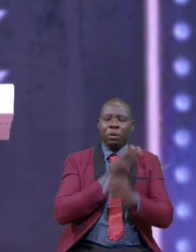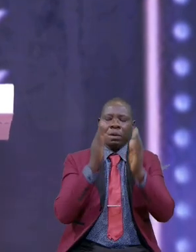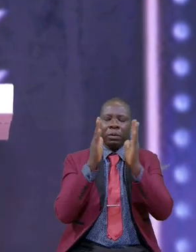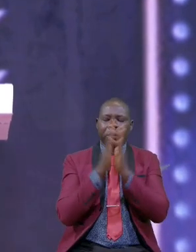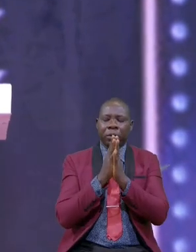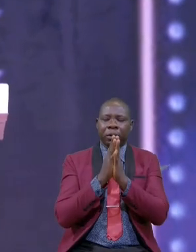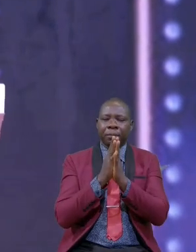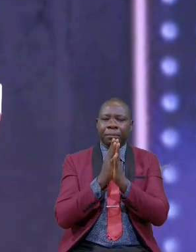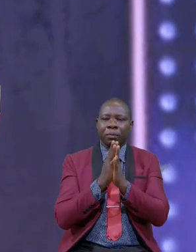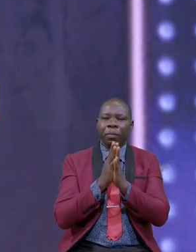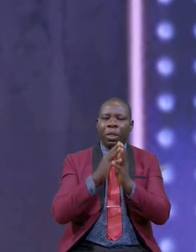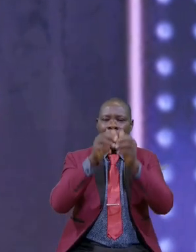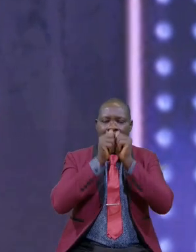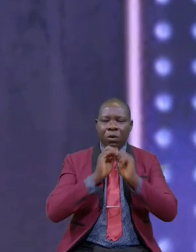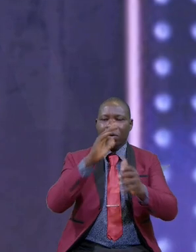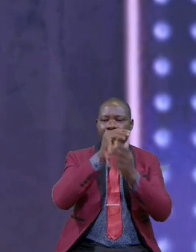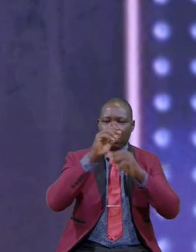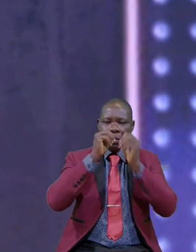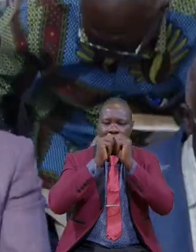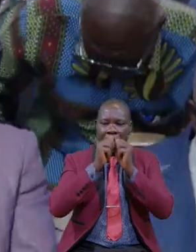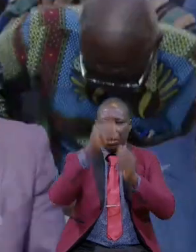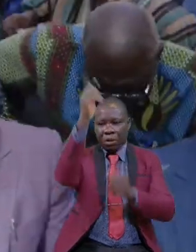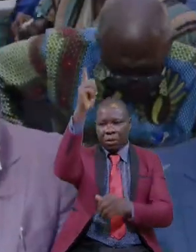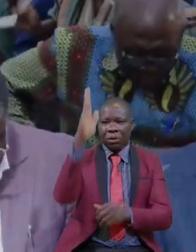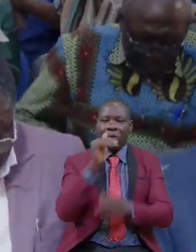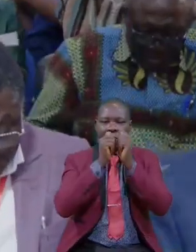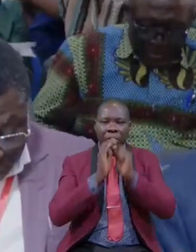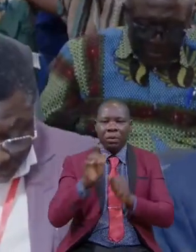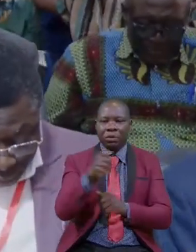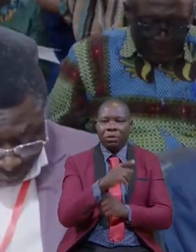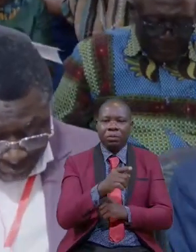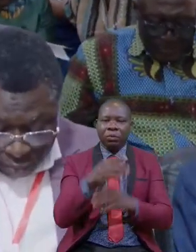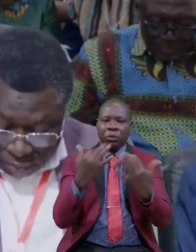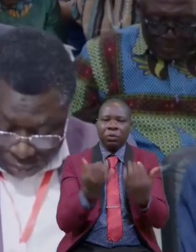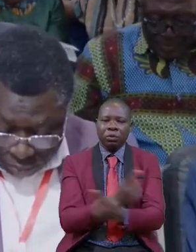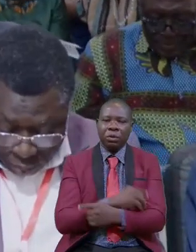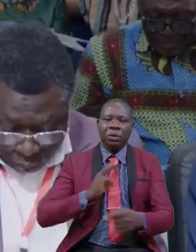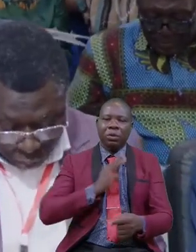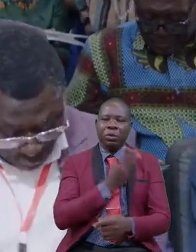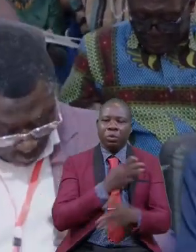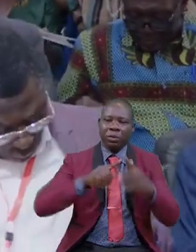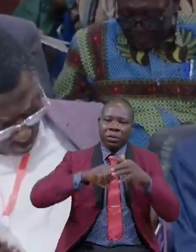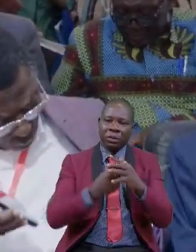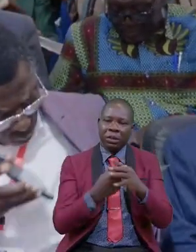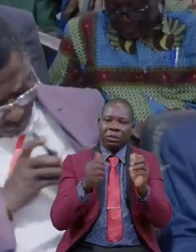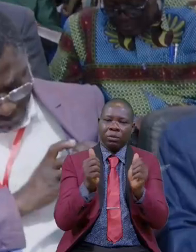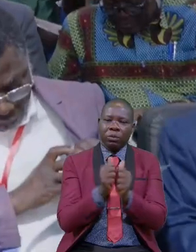Que Dieu vous bénisse, pour vous asseoir. Dieu vous a déjà béni. Aujourd'hui, nous commençons avec la grâce de